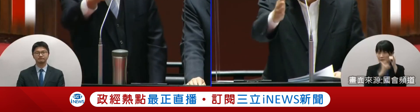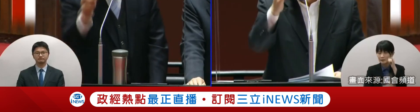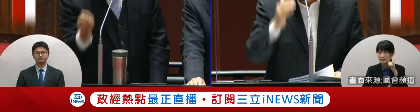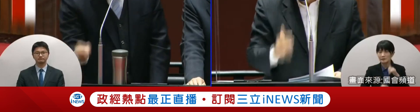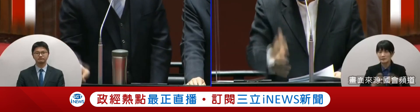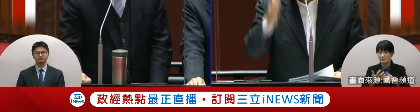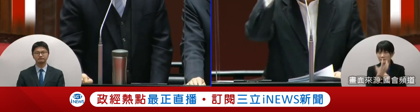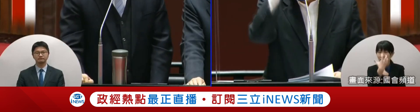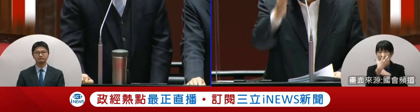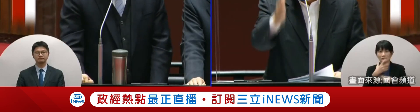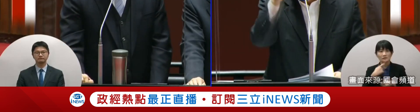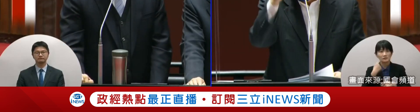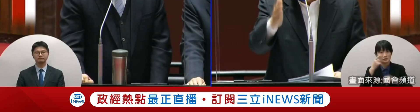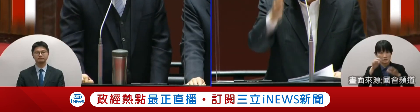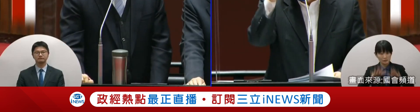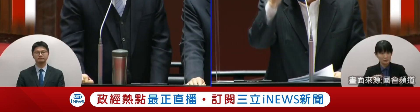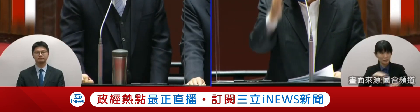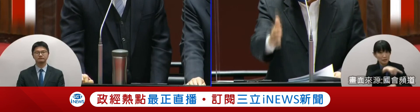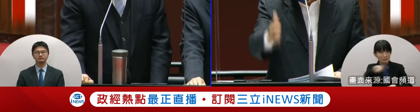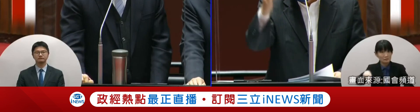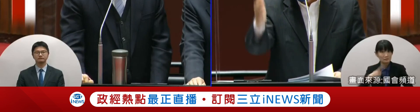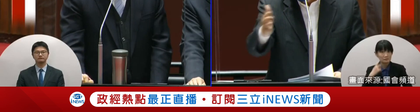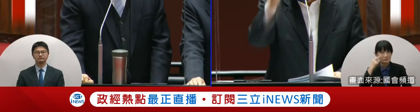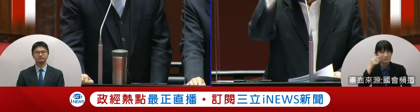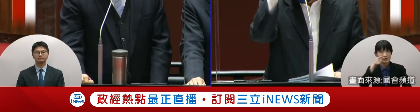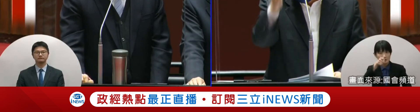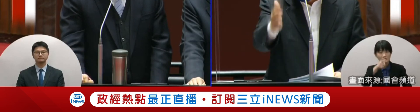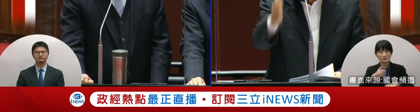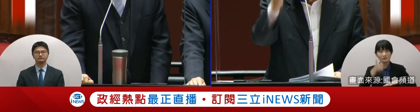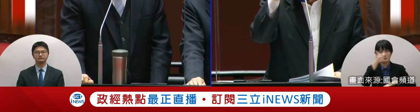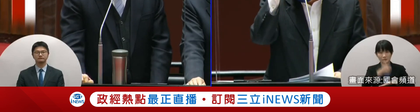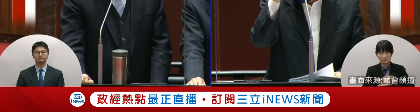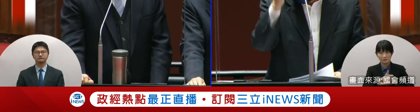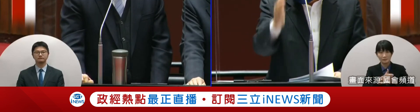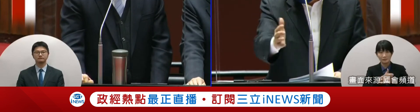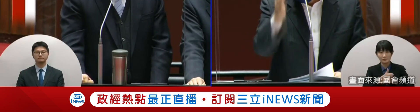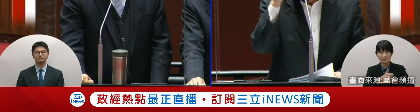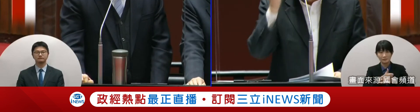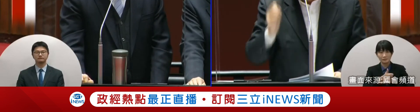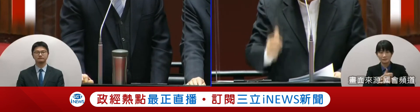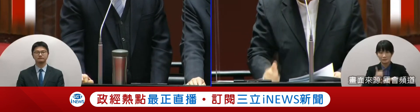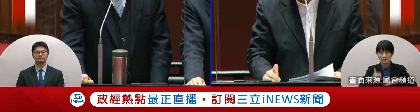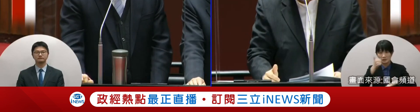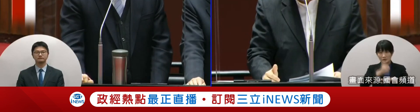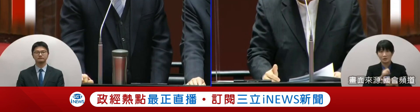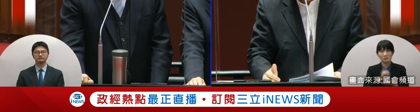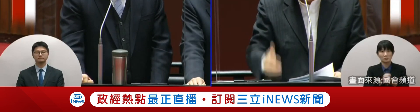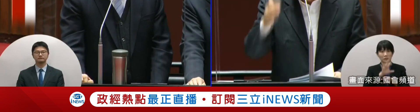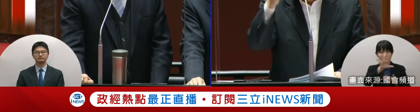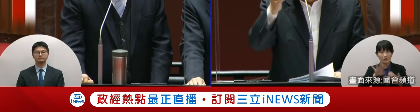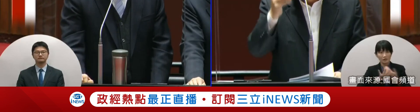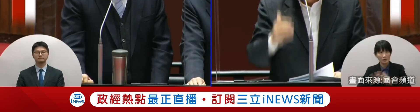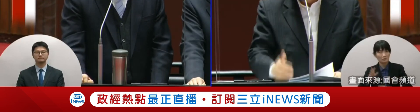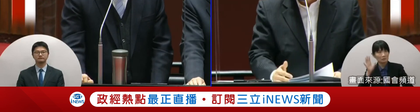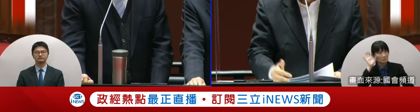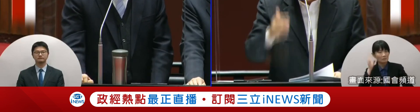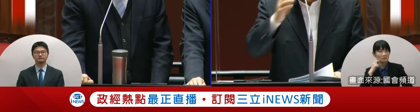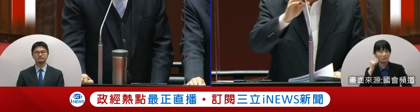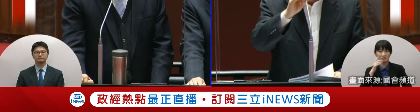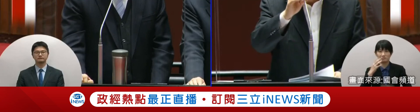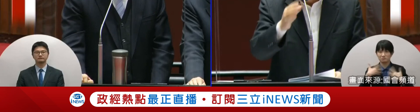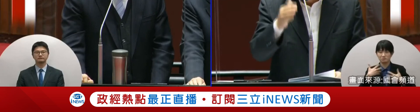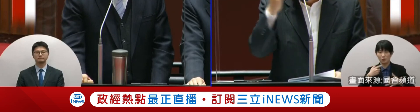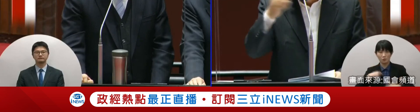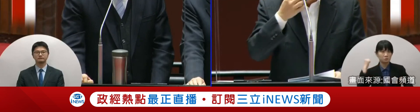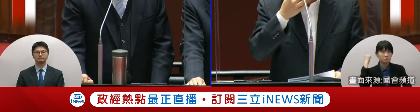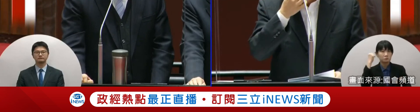你大家觉得你要上台报告有问题的时候，我们在